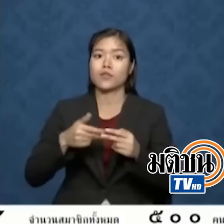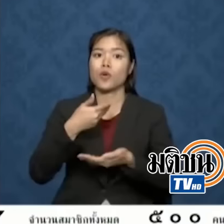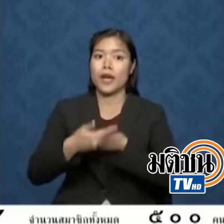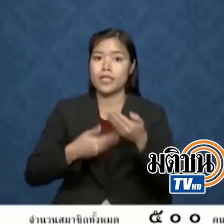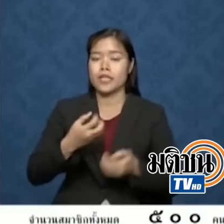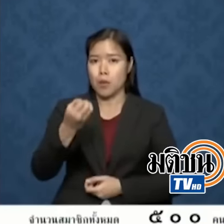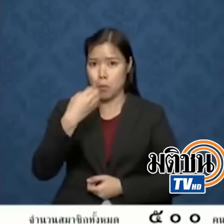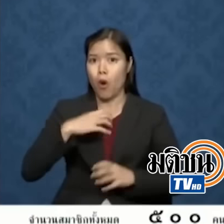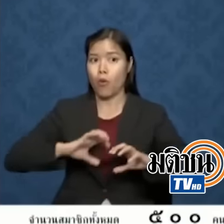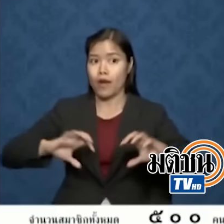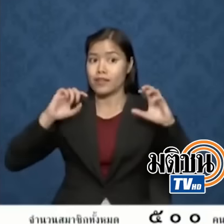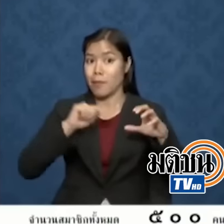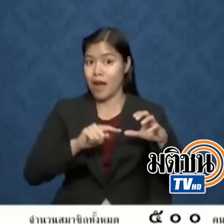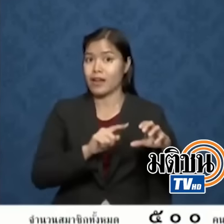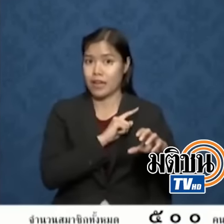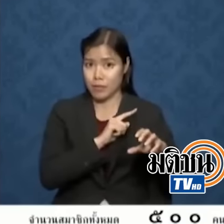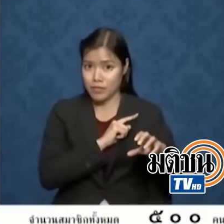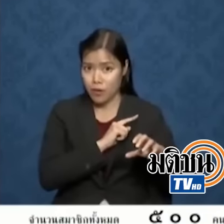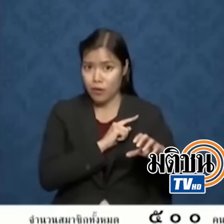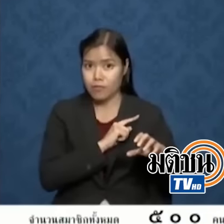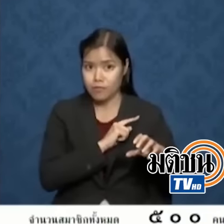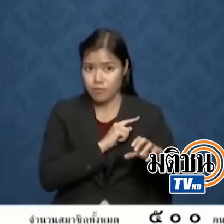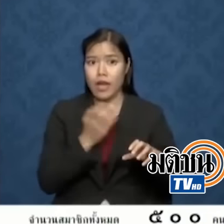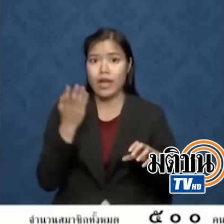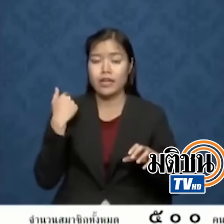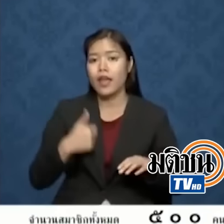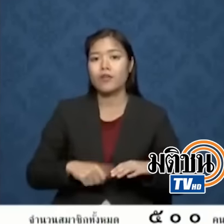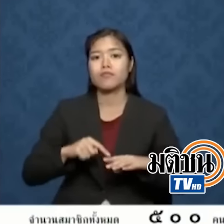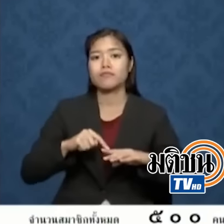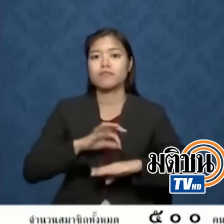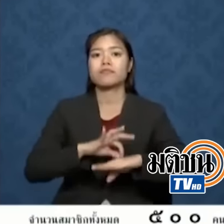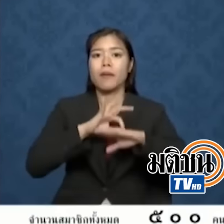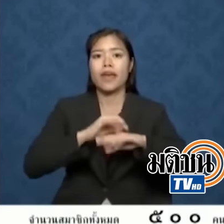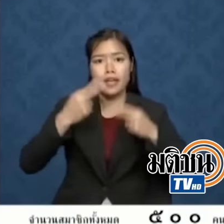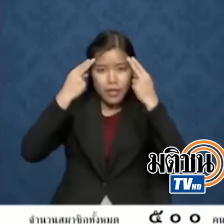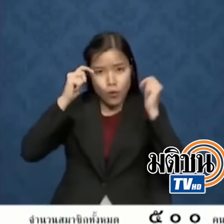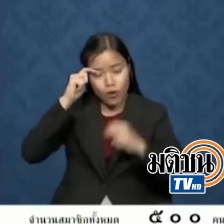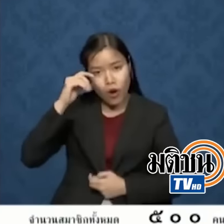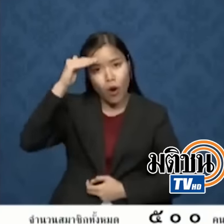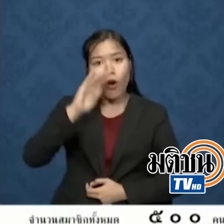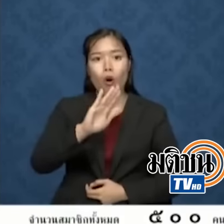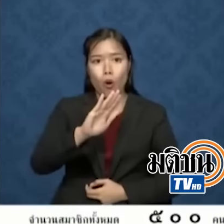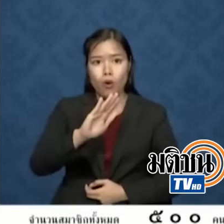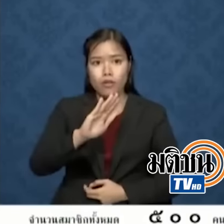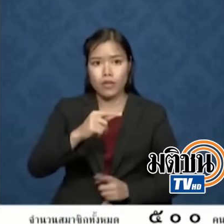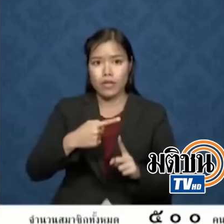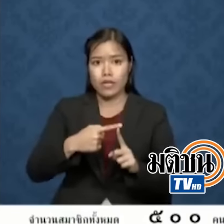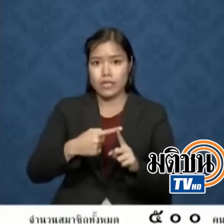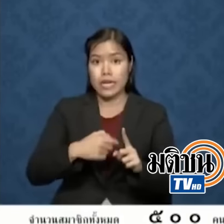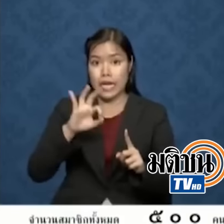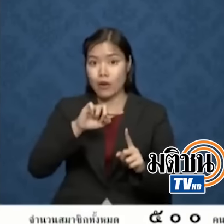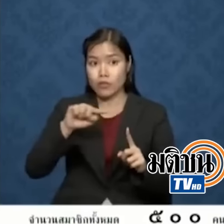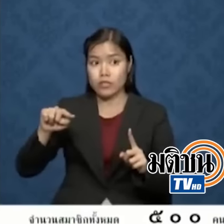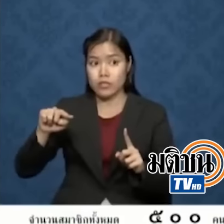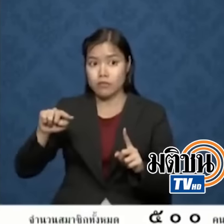งที่ท่านนายกเศรษฐาดำรงตำแหน่งโดยเน้นในช่วงเส้นสีแดงนะครับช่วงกันยาถึงธันวาคมปีที่แล้วโด